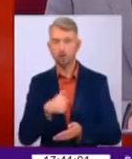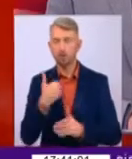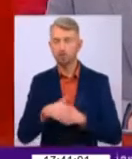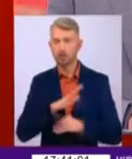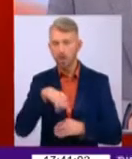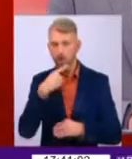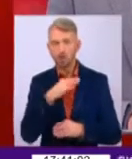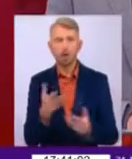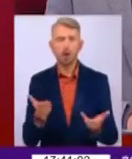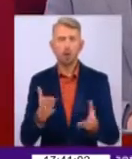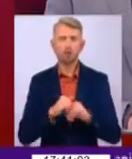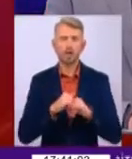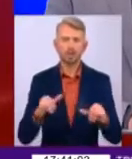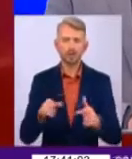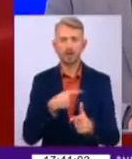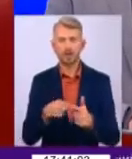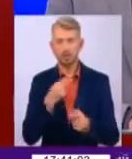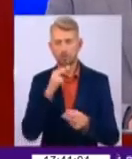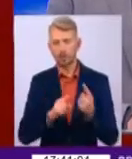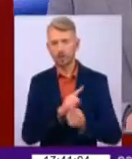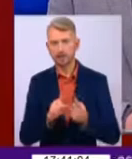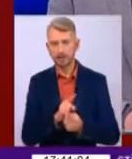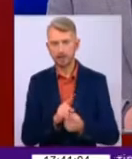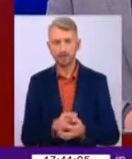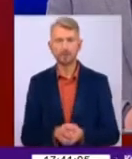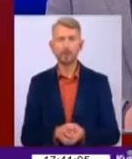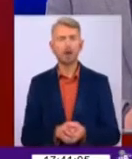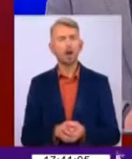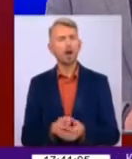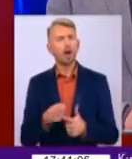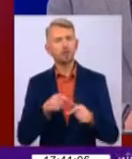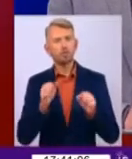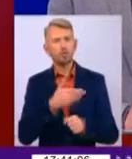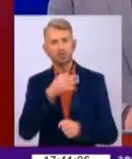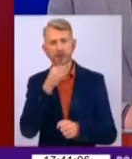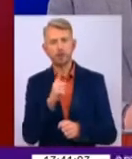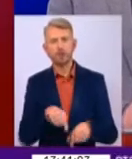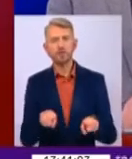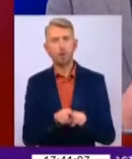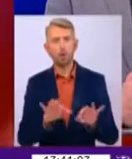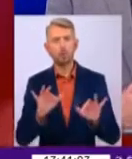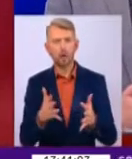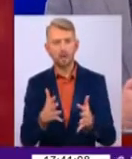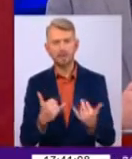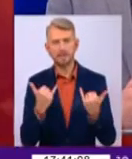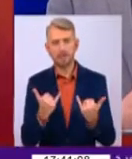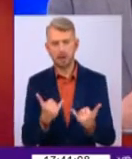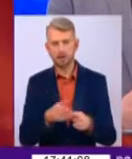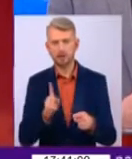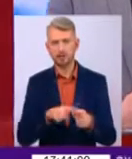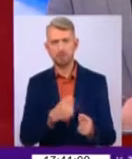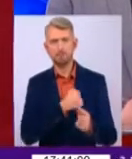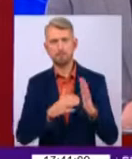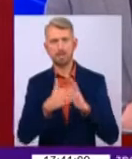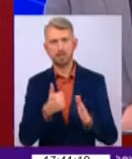говорю о якому-либо там розвитті или модернізації. Пане Олеже, чи можемо ми сказати, що в такому разі зараз цей призов